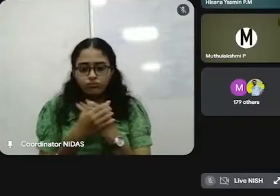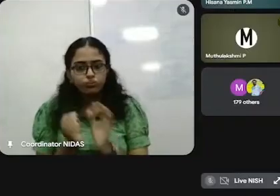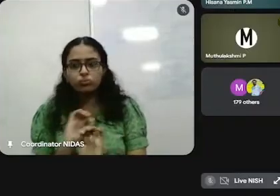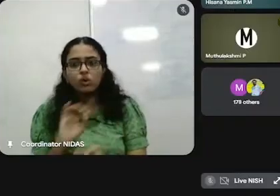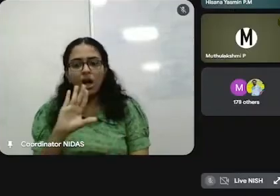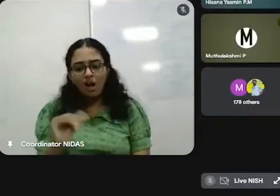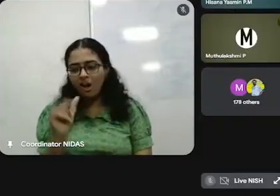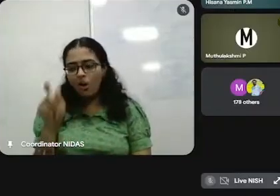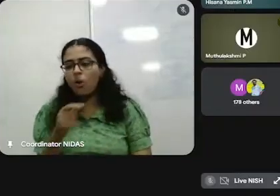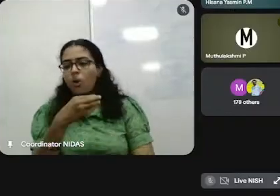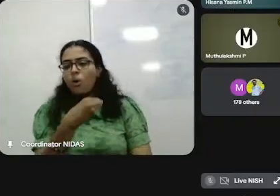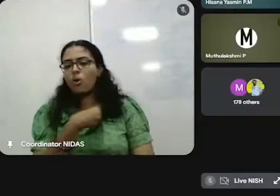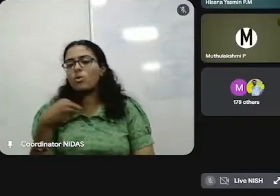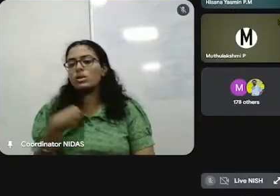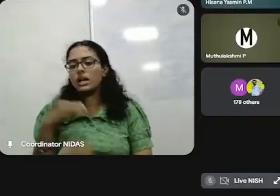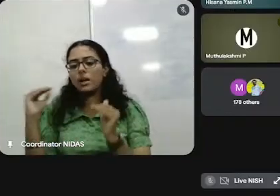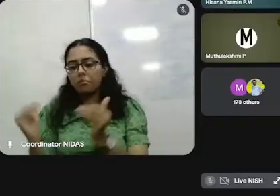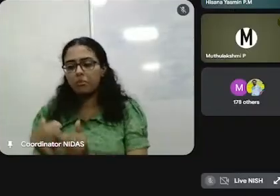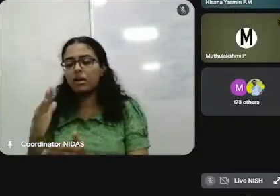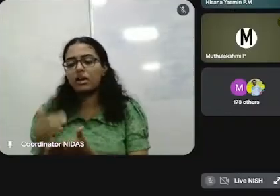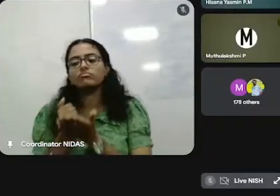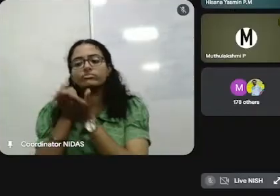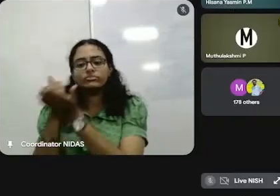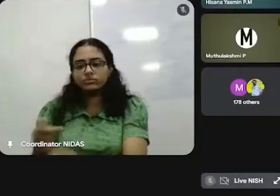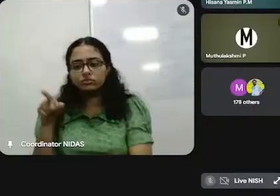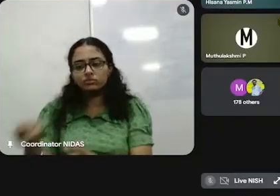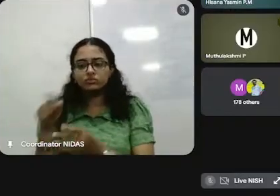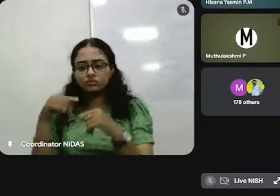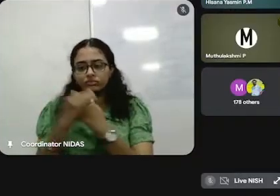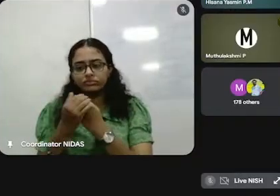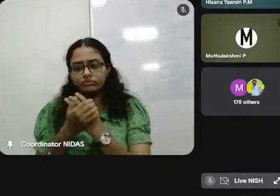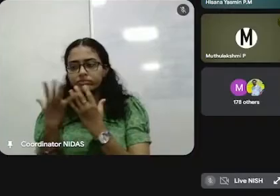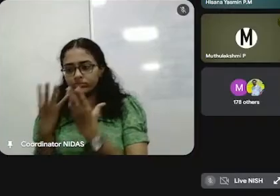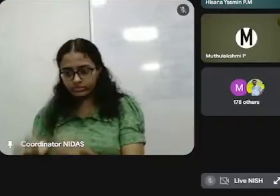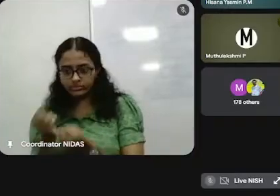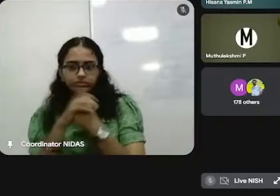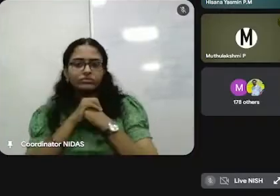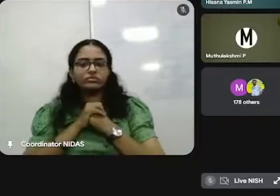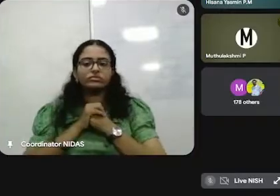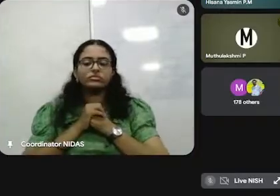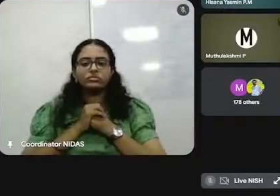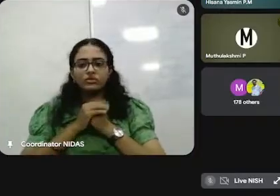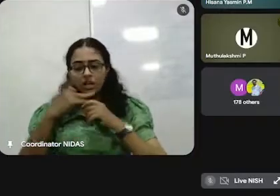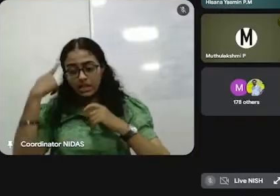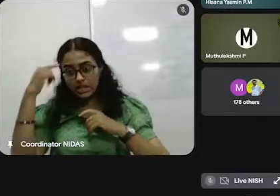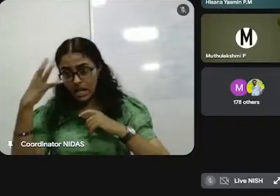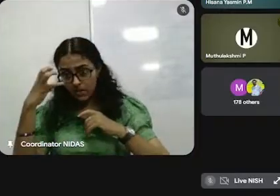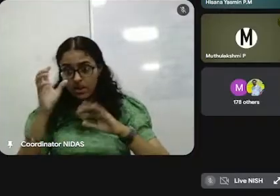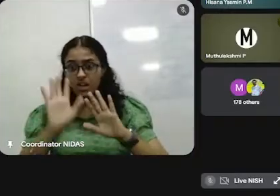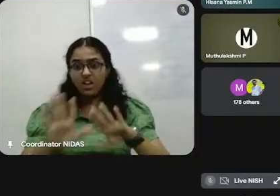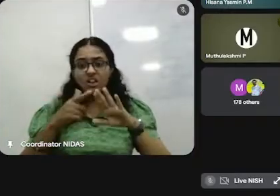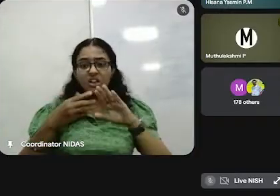ഡോക്ടറുടെ സഹായത്തോടെ തന്നെ ഇത് ട്രീറ്റ്മെന്റ് ആരംഭിക്കണം എന്നാണ് എനിക്ക് തോന്നുന്നത്. കാരണം തലവേദനയുണ്ട്, പിന്നെ അത്